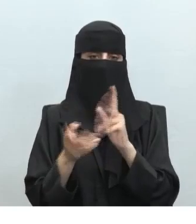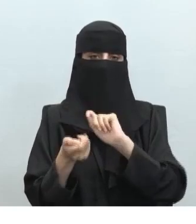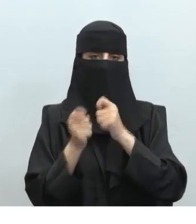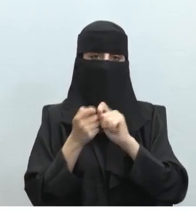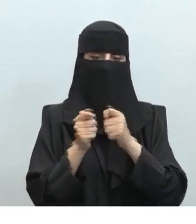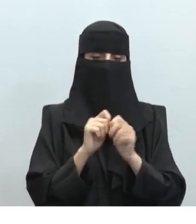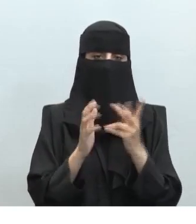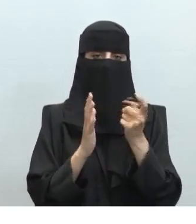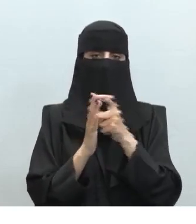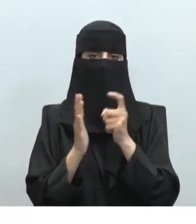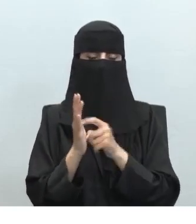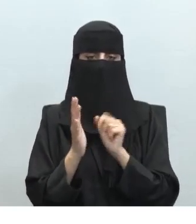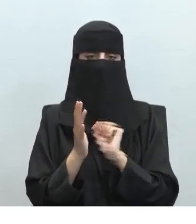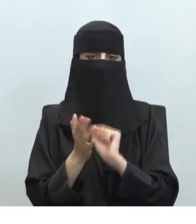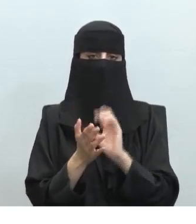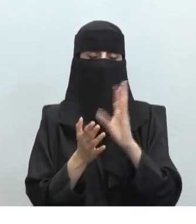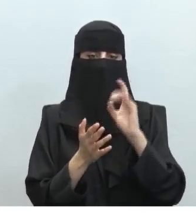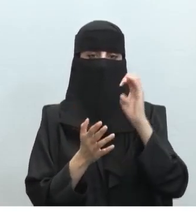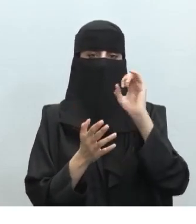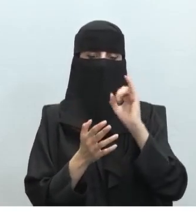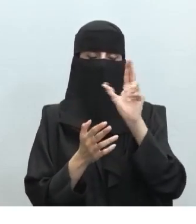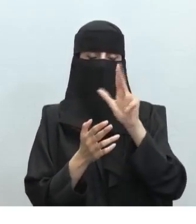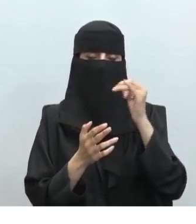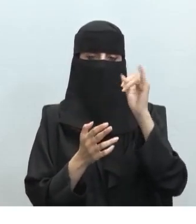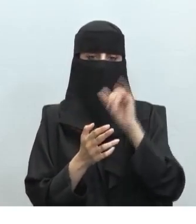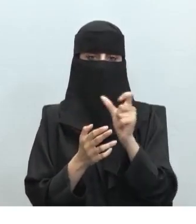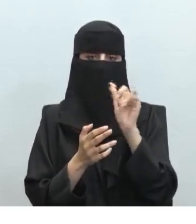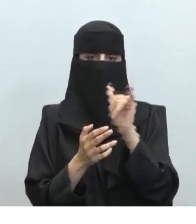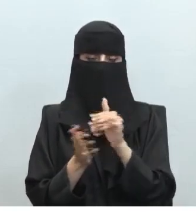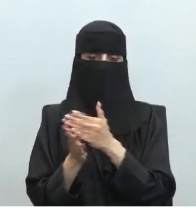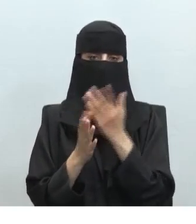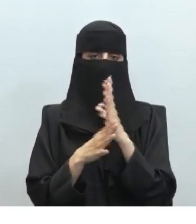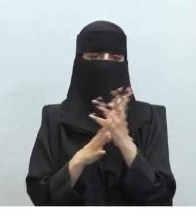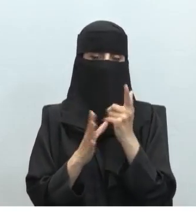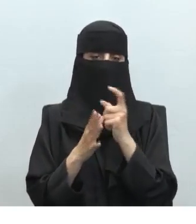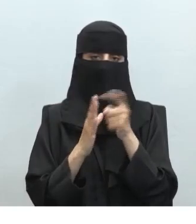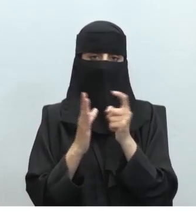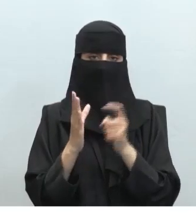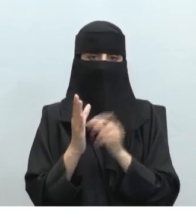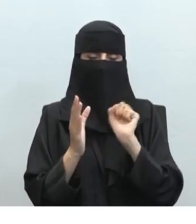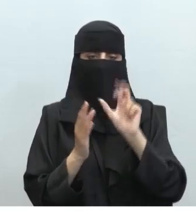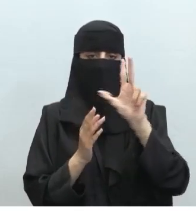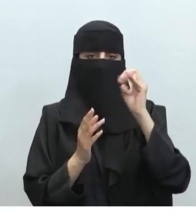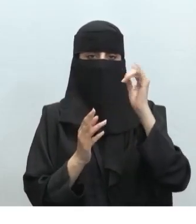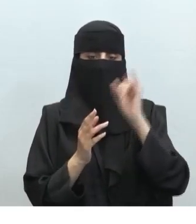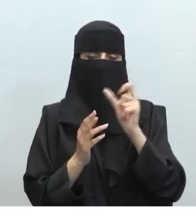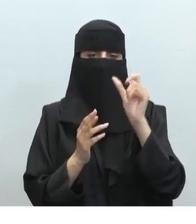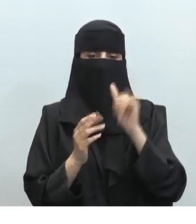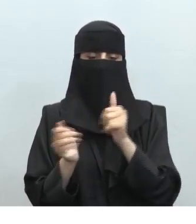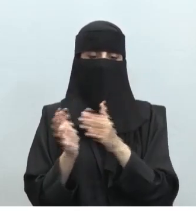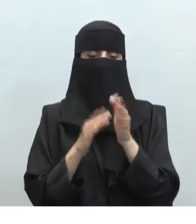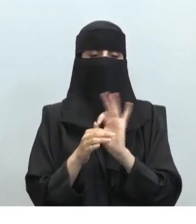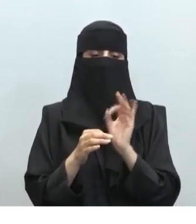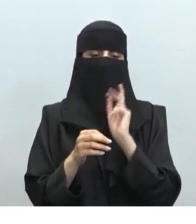هذه او تنظيم هذه الطفرات الجينيه داخل او التنظيم الجيني داخل هذه الخلايا استجابه للتغيرات البيئيه فمن خلال